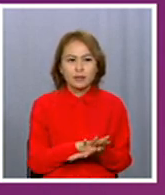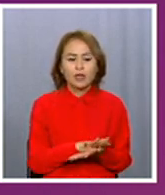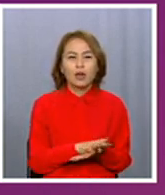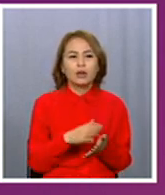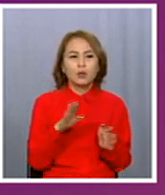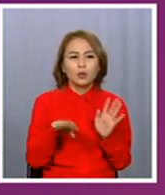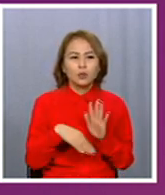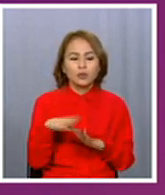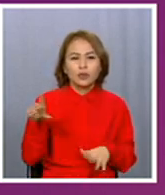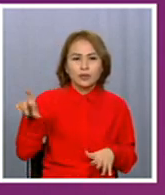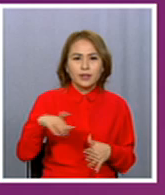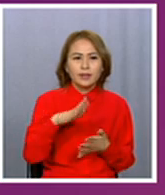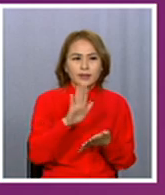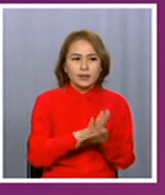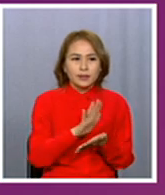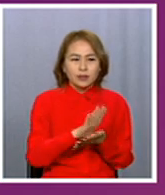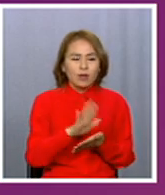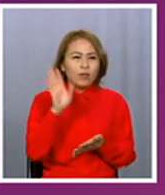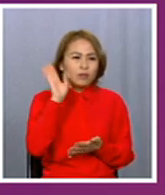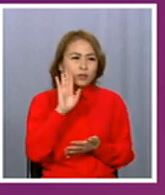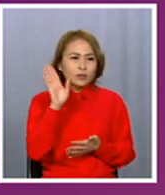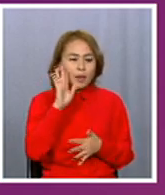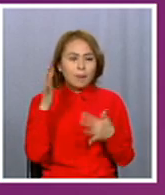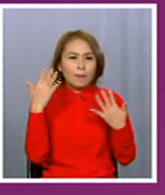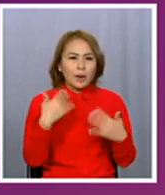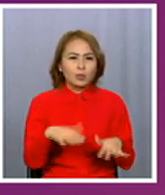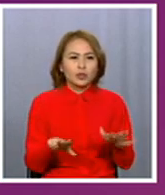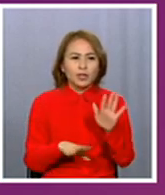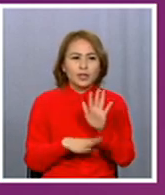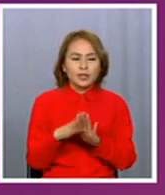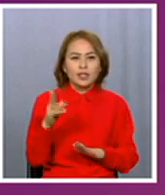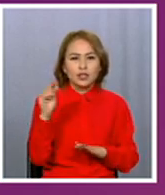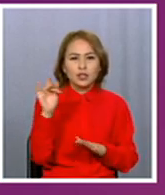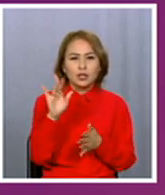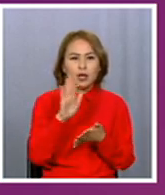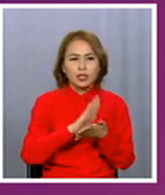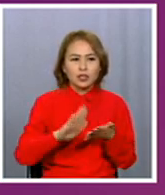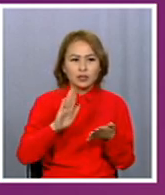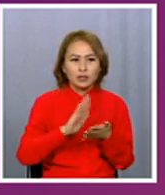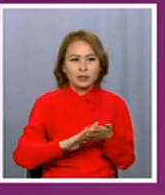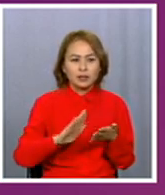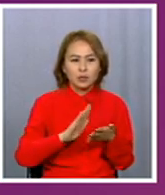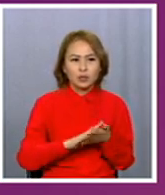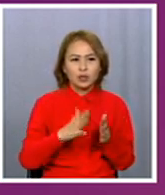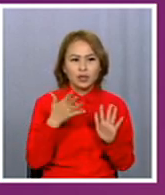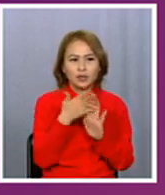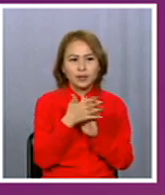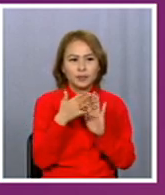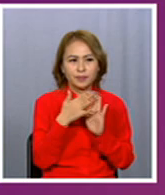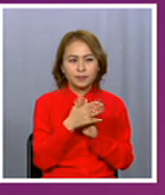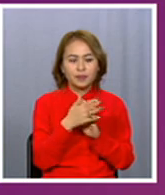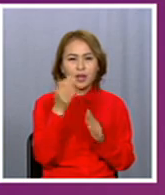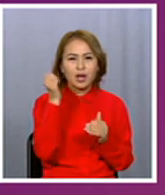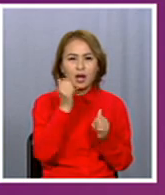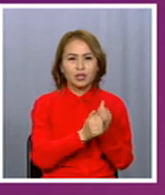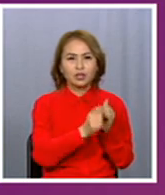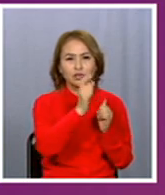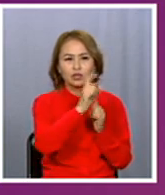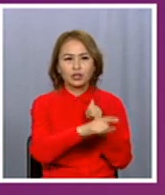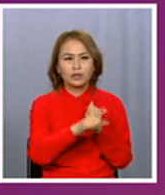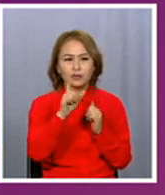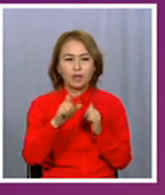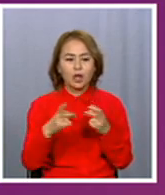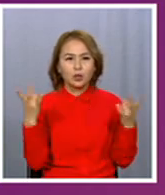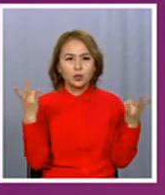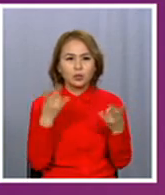сточные, то есть грязные воды, пропускают через очистные сооружения. Каждый человек